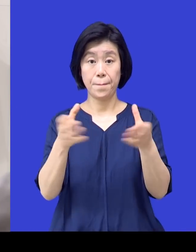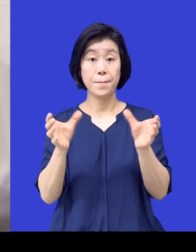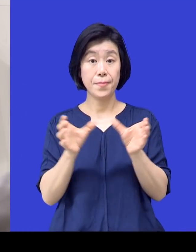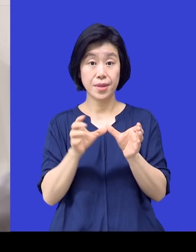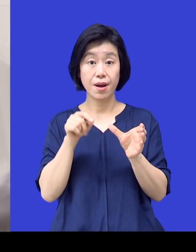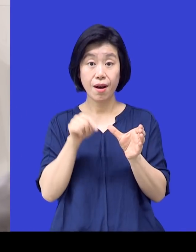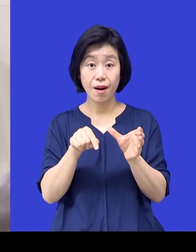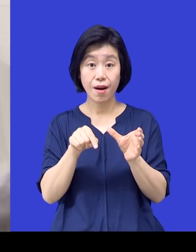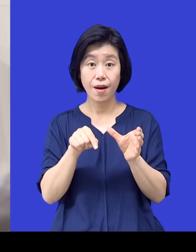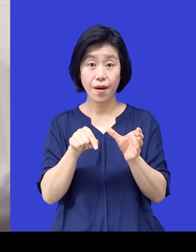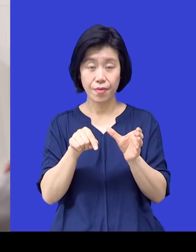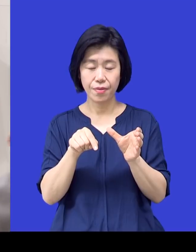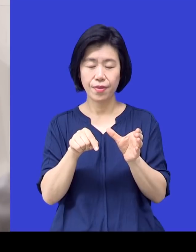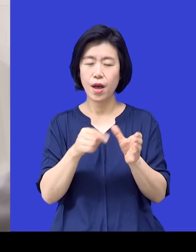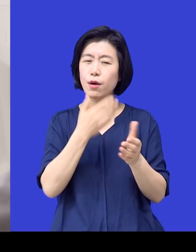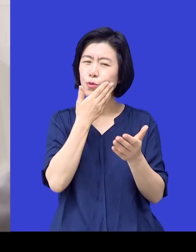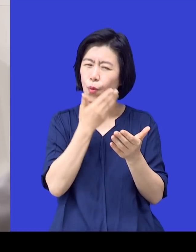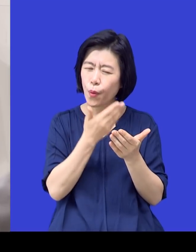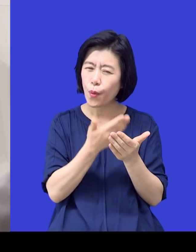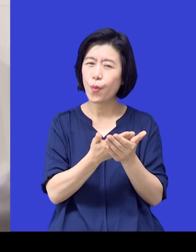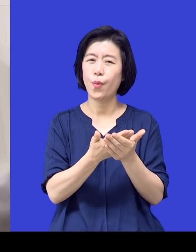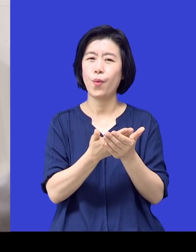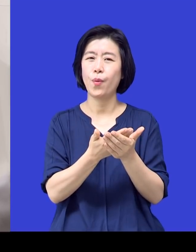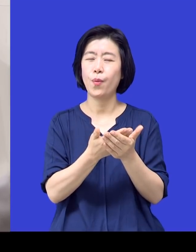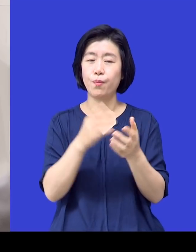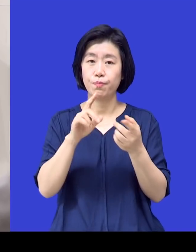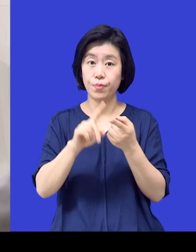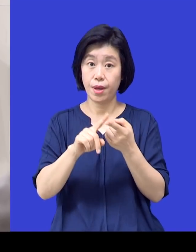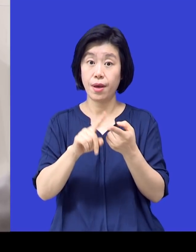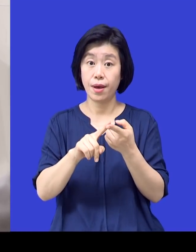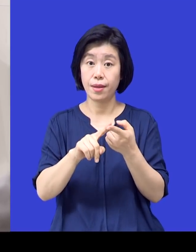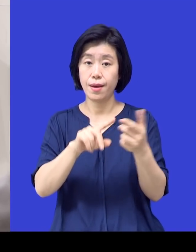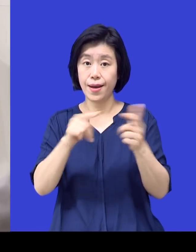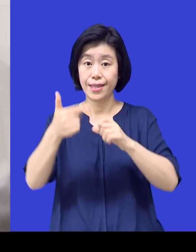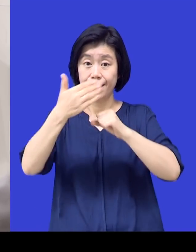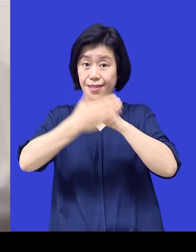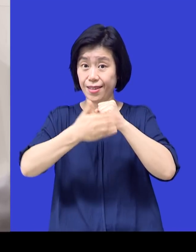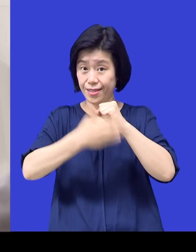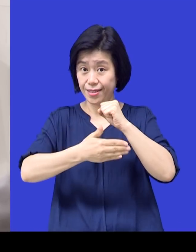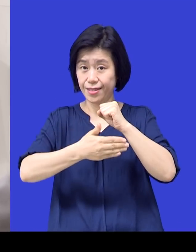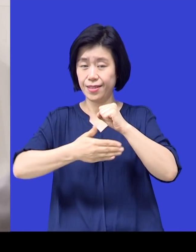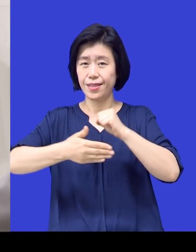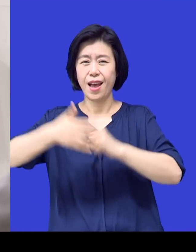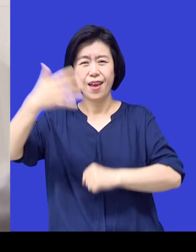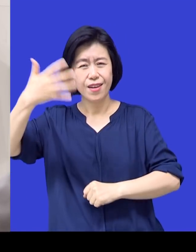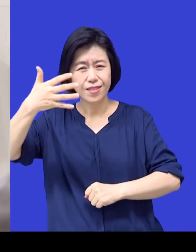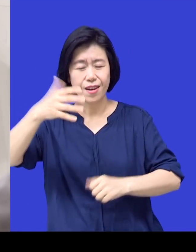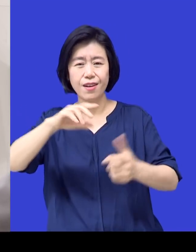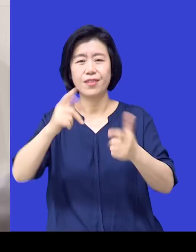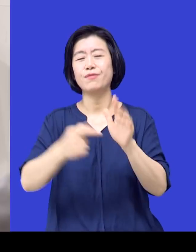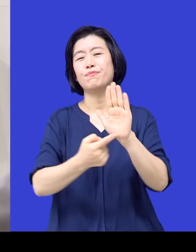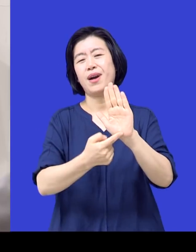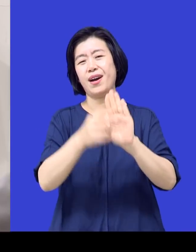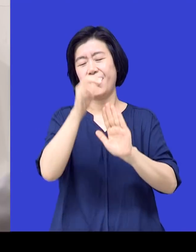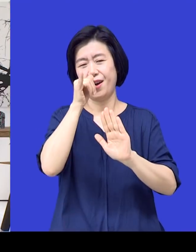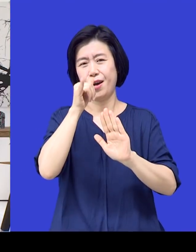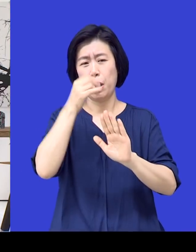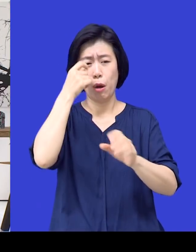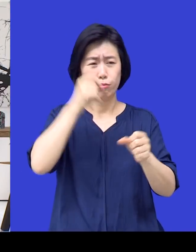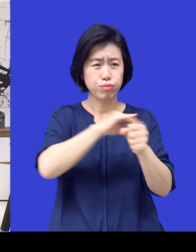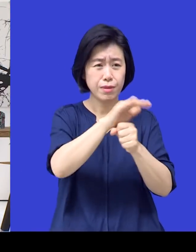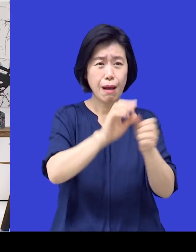그런 존귀함을 드러내는 영상과 이런 것 때문에 다른 지금 수많은 기관들도 사진과 영상들이 바뀌고